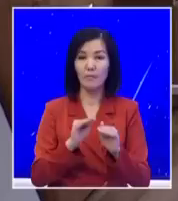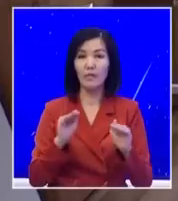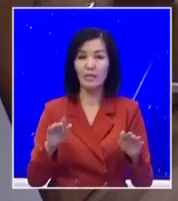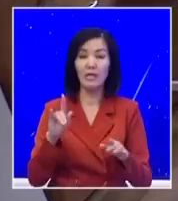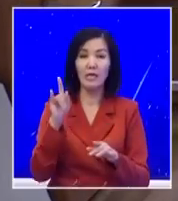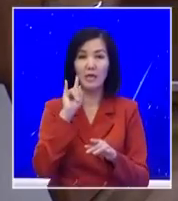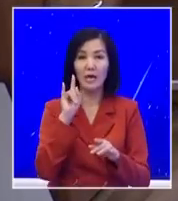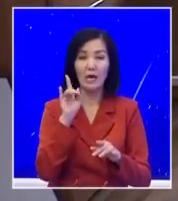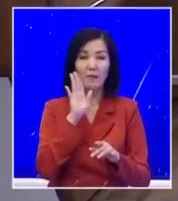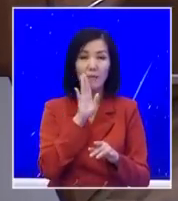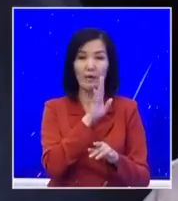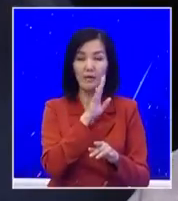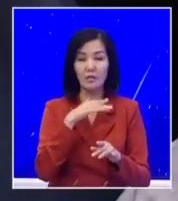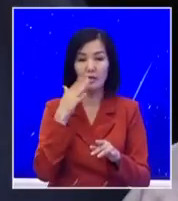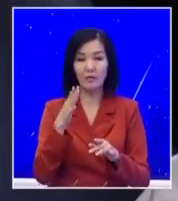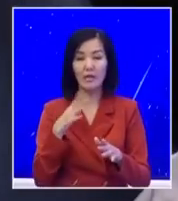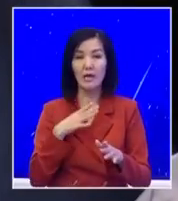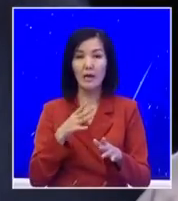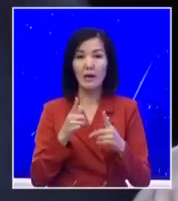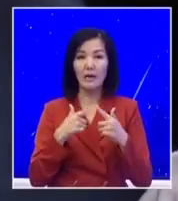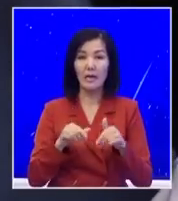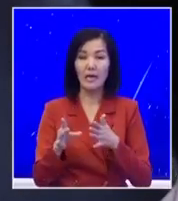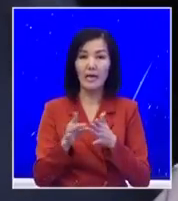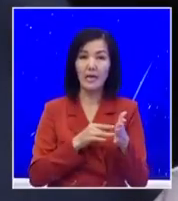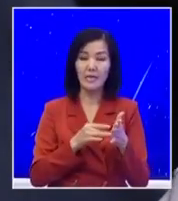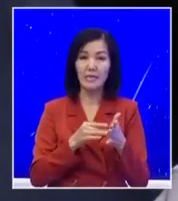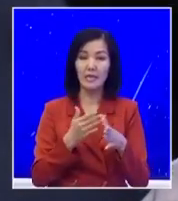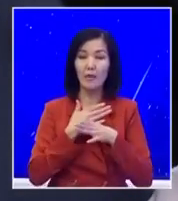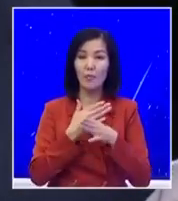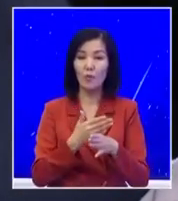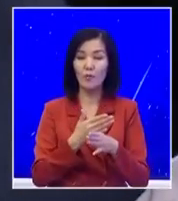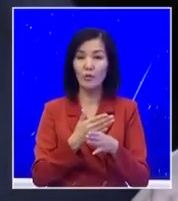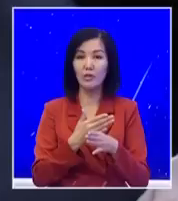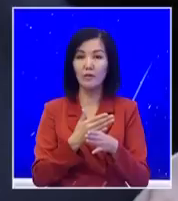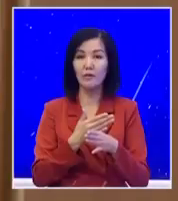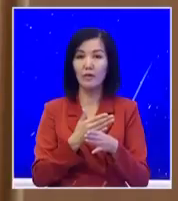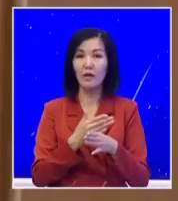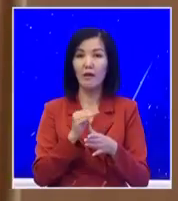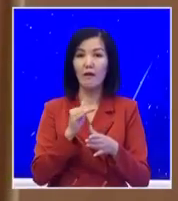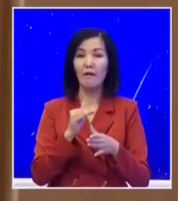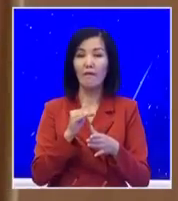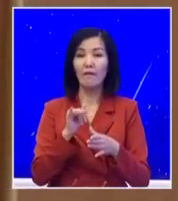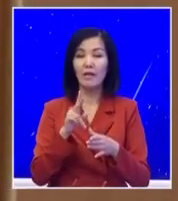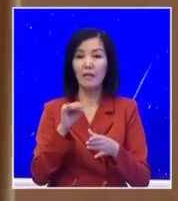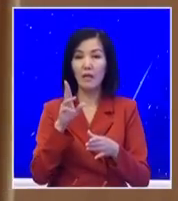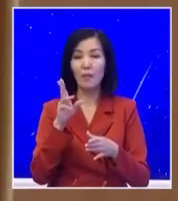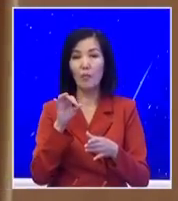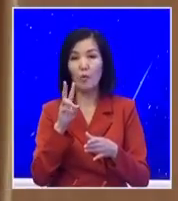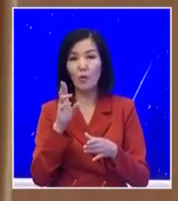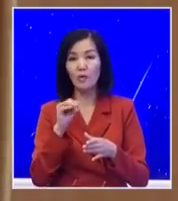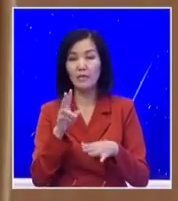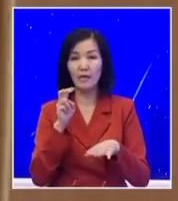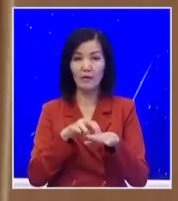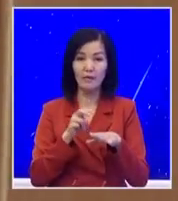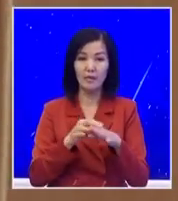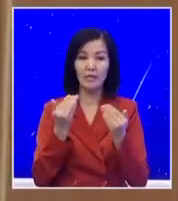период чрезвычайного положения ею была организована экстренная и неотложная помощь, в том числе и фильтробокса. А подворовые обходы врачей не